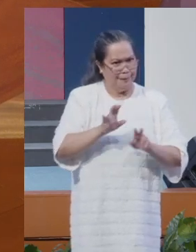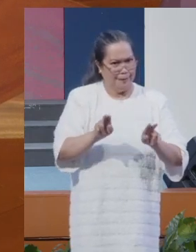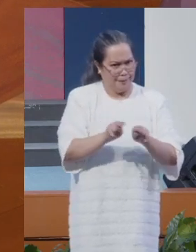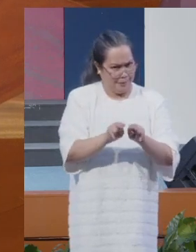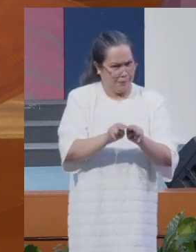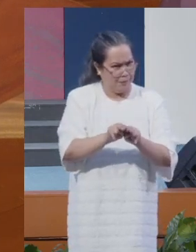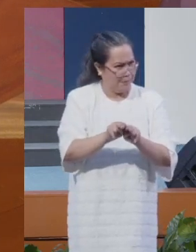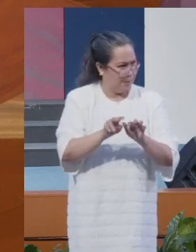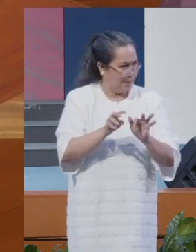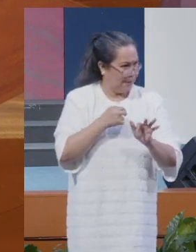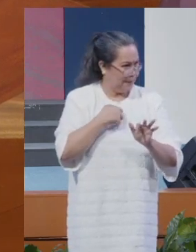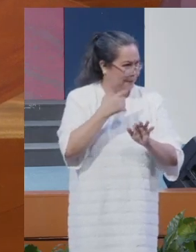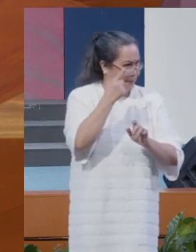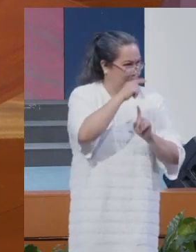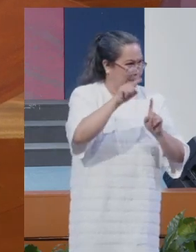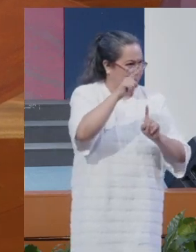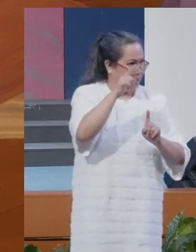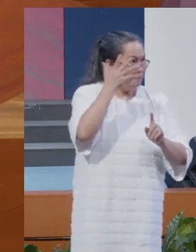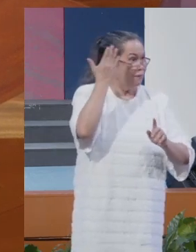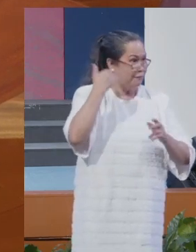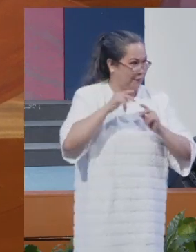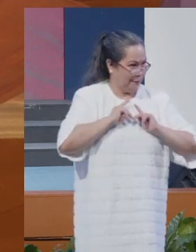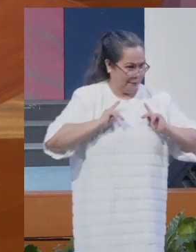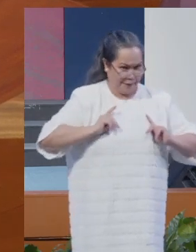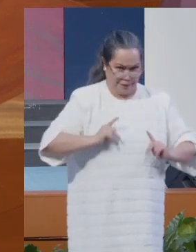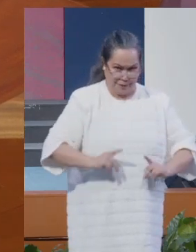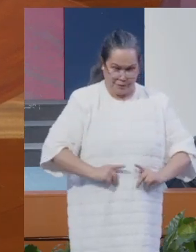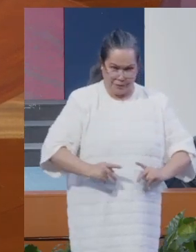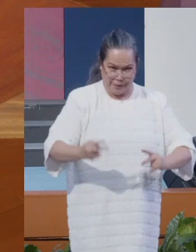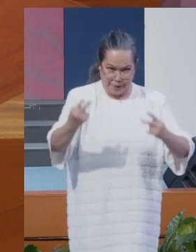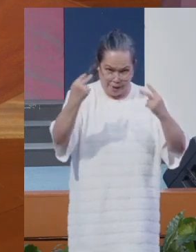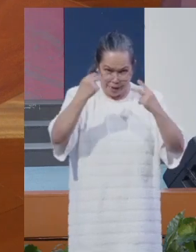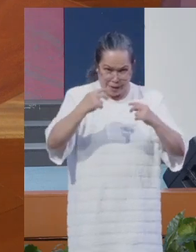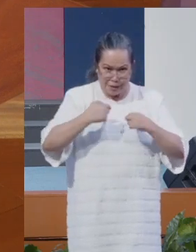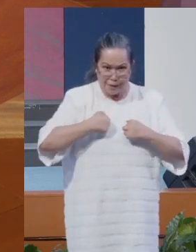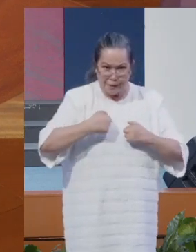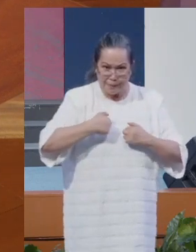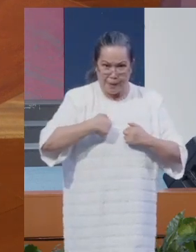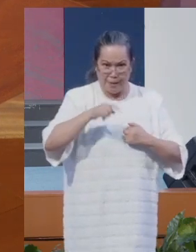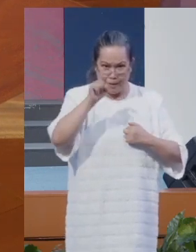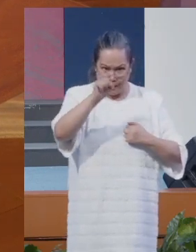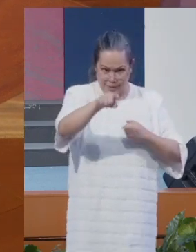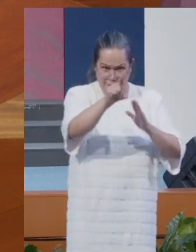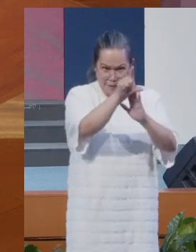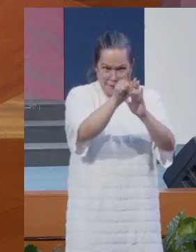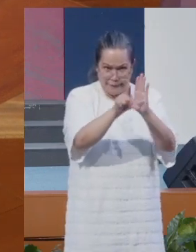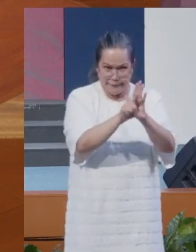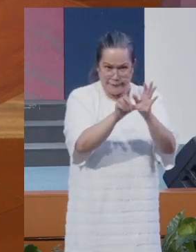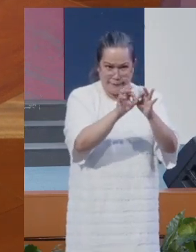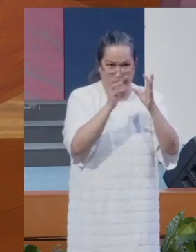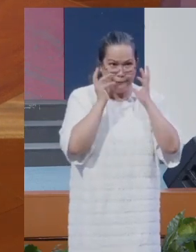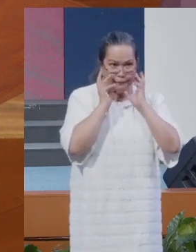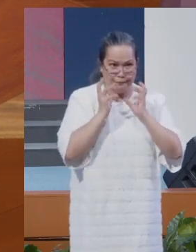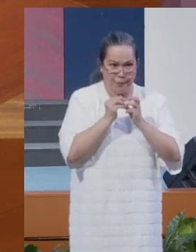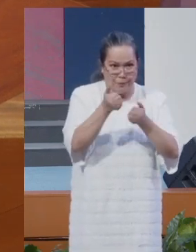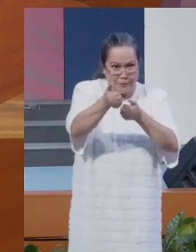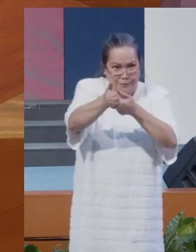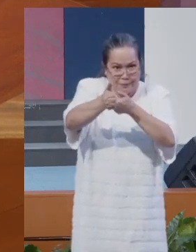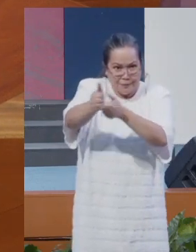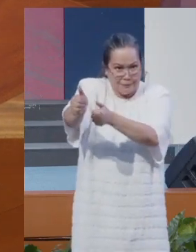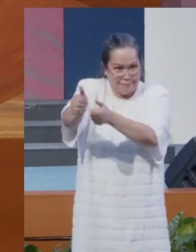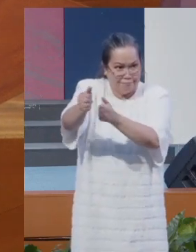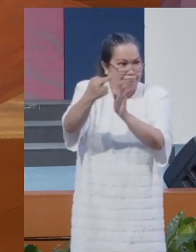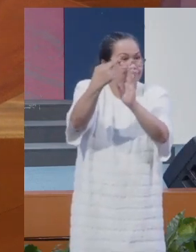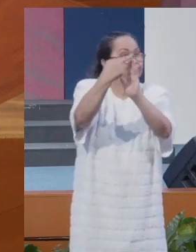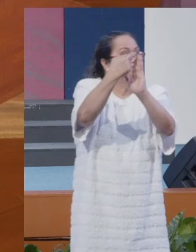relihiyoso na Hudyo noong panahon na yon, yung law of Moses para gawing parang